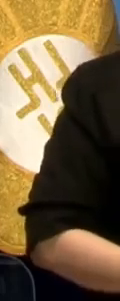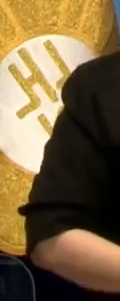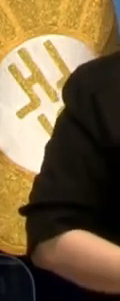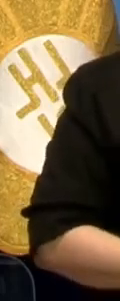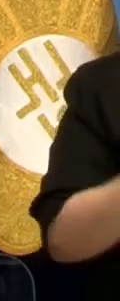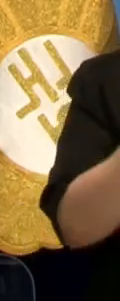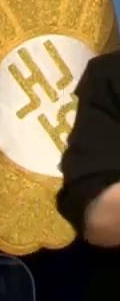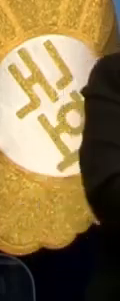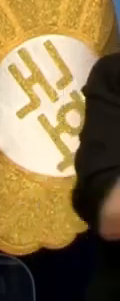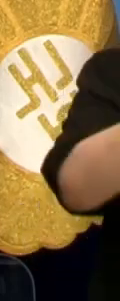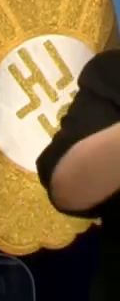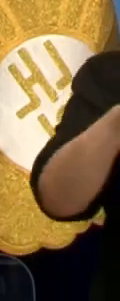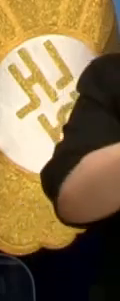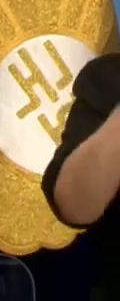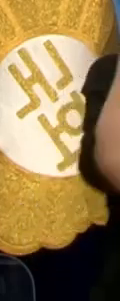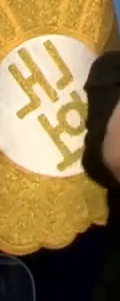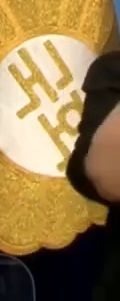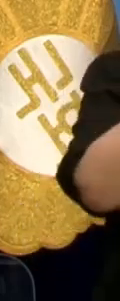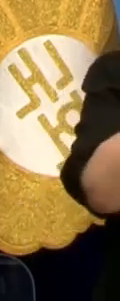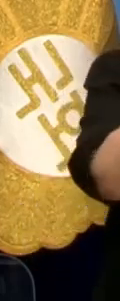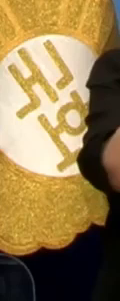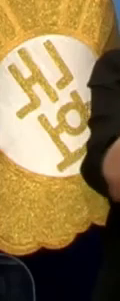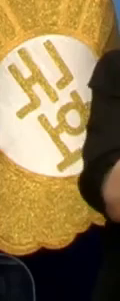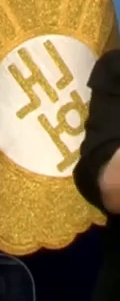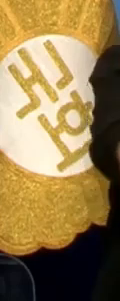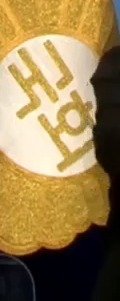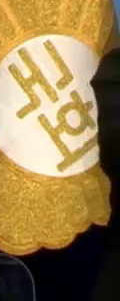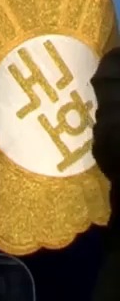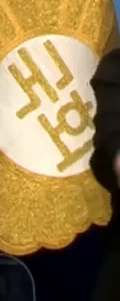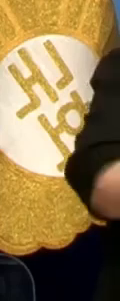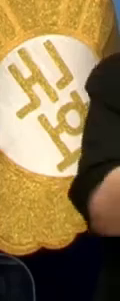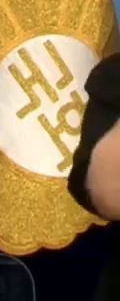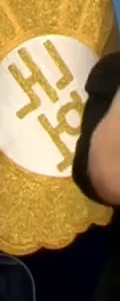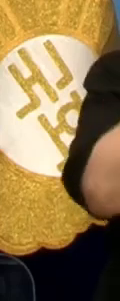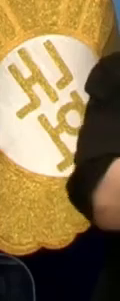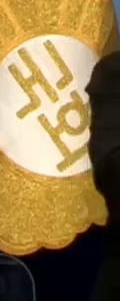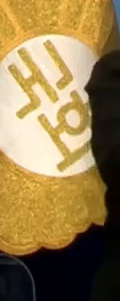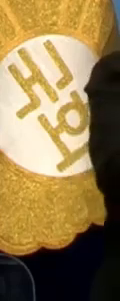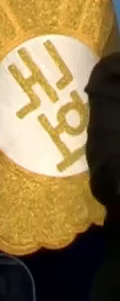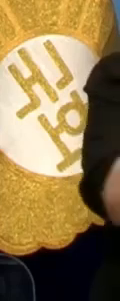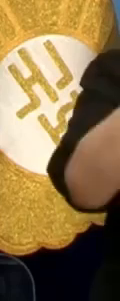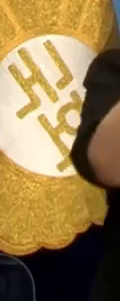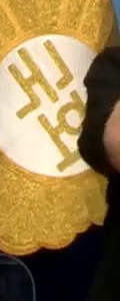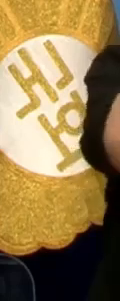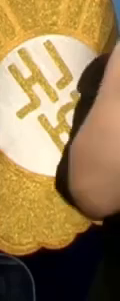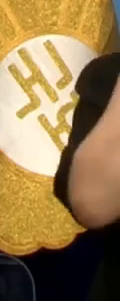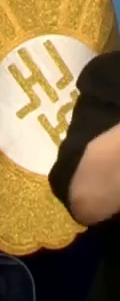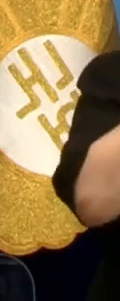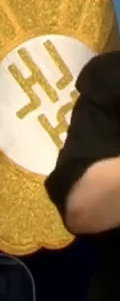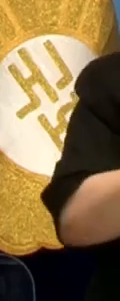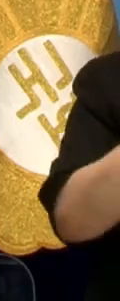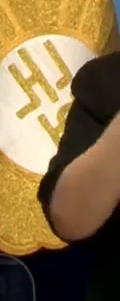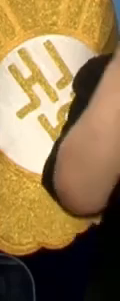그 외에 이제 일반적인 기본소득 목적세를 상정할 수 있는데 아마 차기 정부에는 쉽지 않을 것으로 판단이